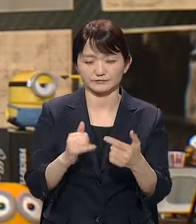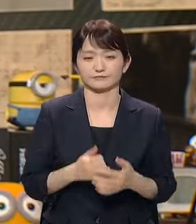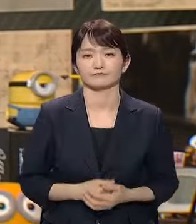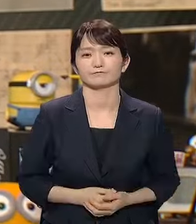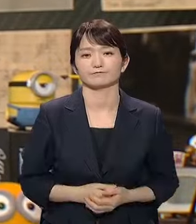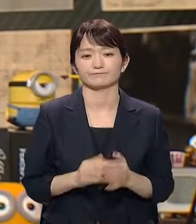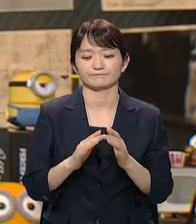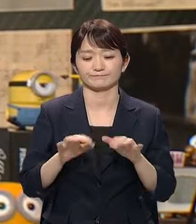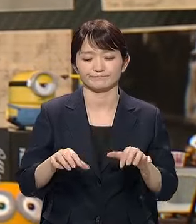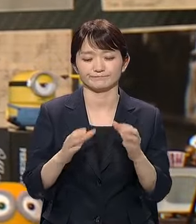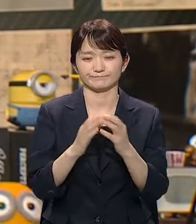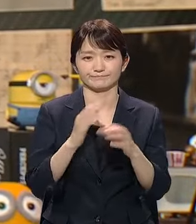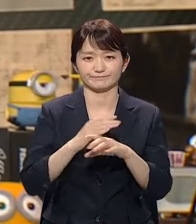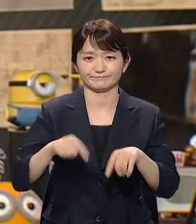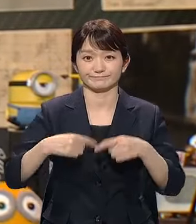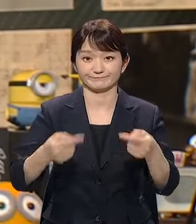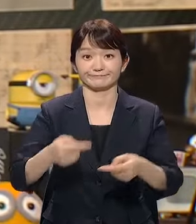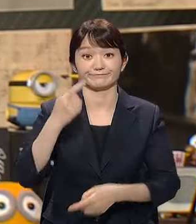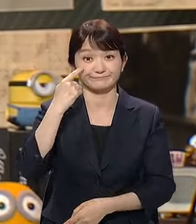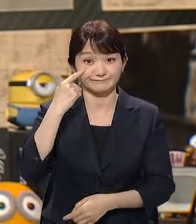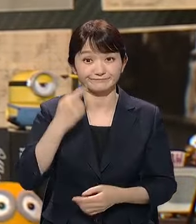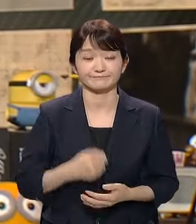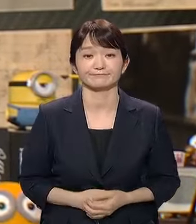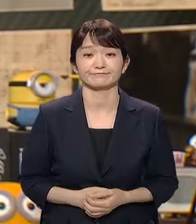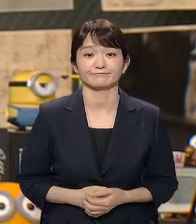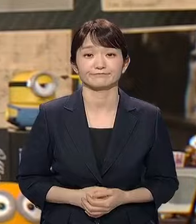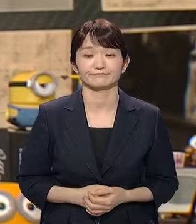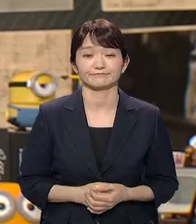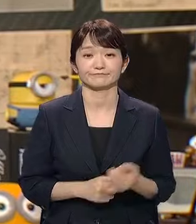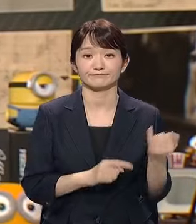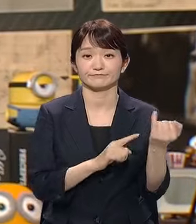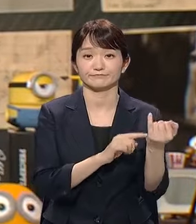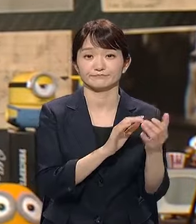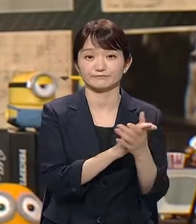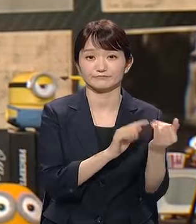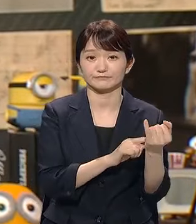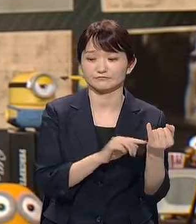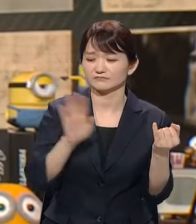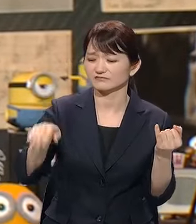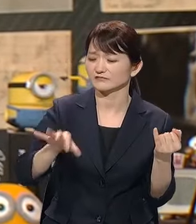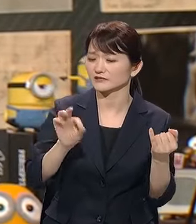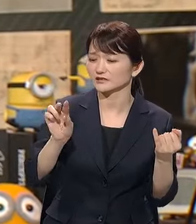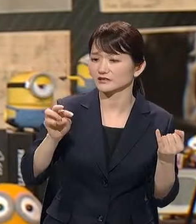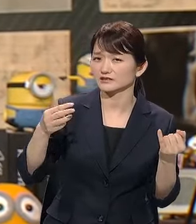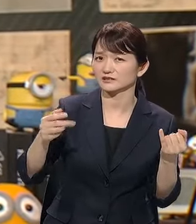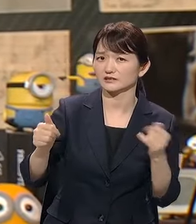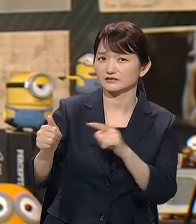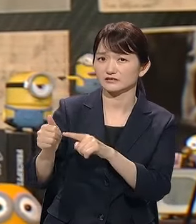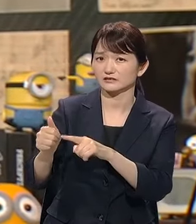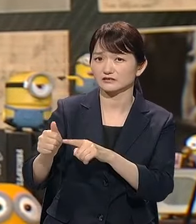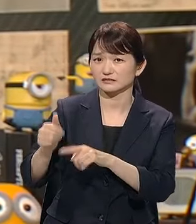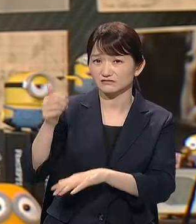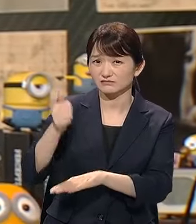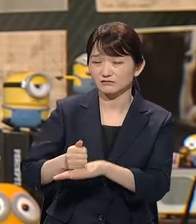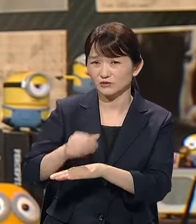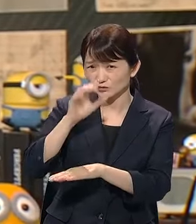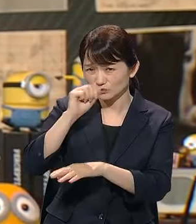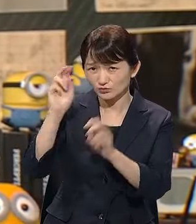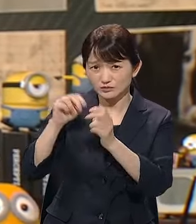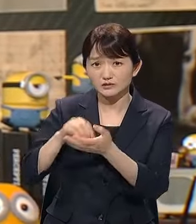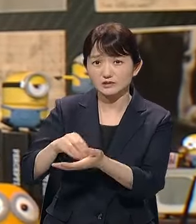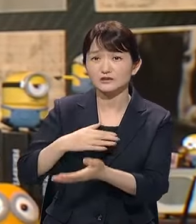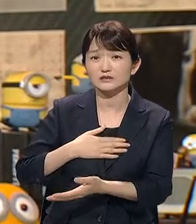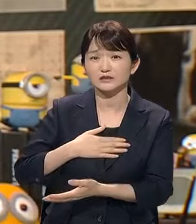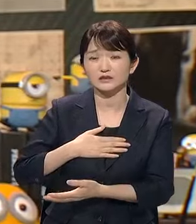계신대요 채팅창에로 함께 참여해 보시죠 먼저 사연자 여친입니다 야 양지열 네가 나중에 얼마나 좋은데 취업해서 날